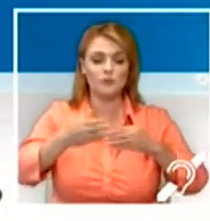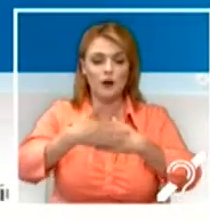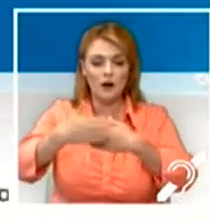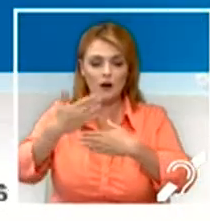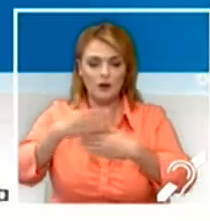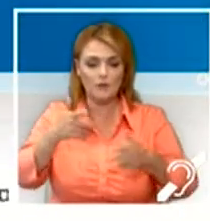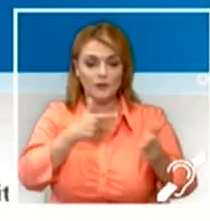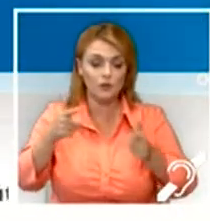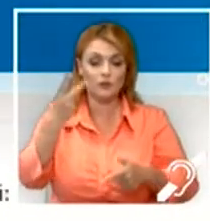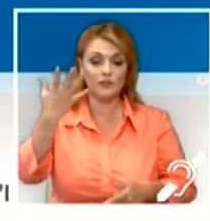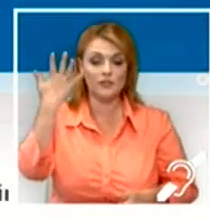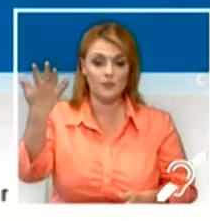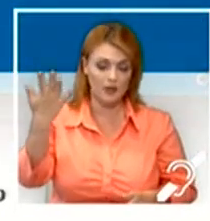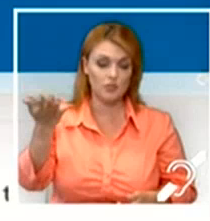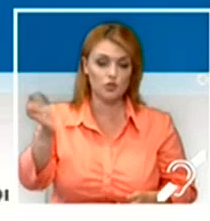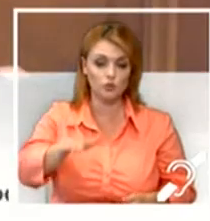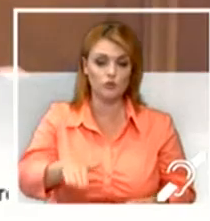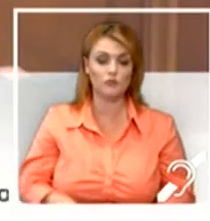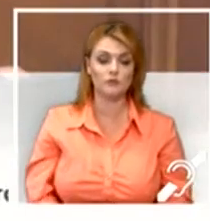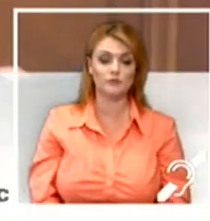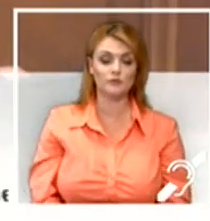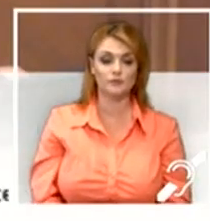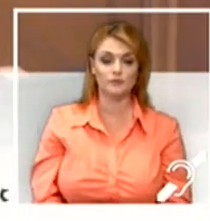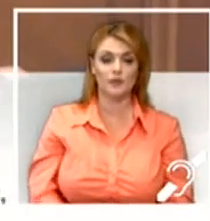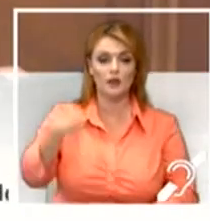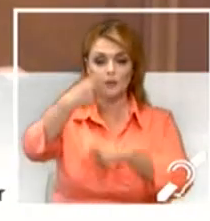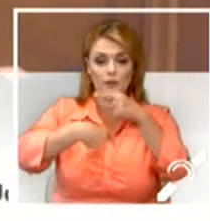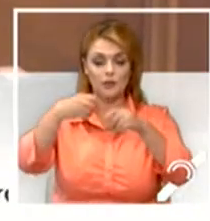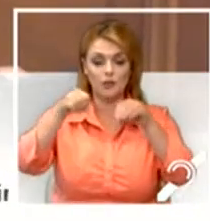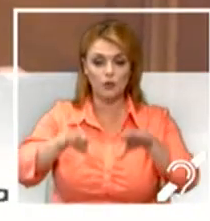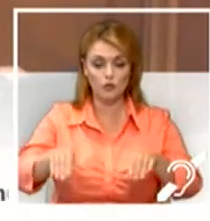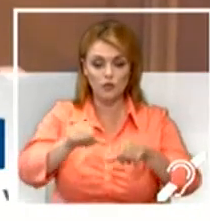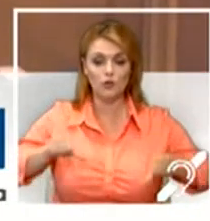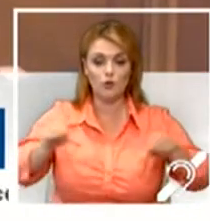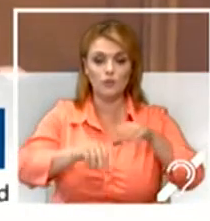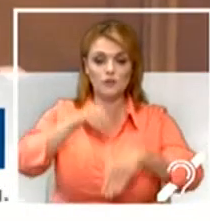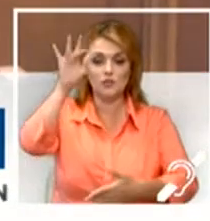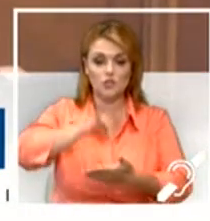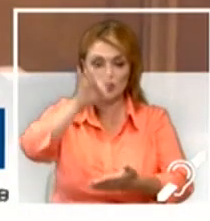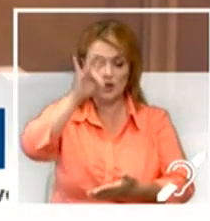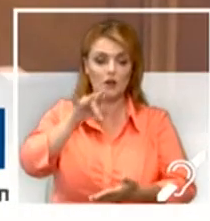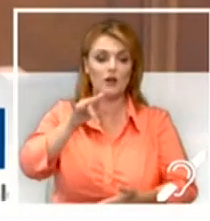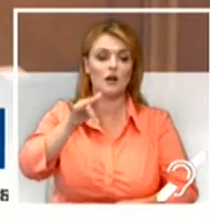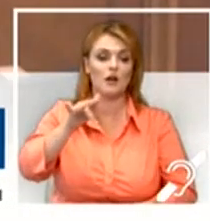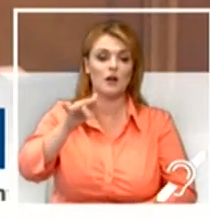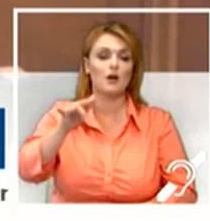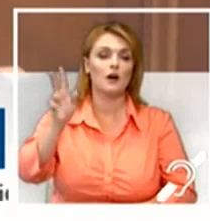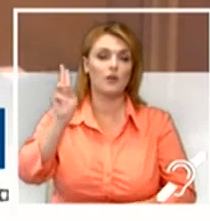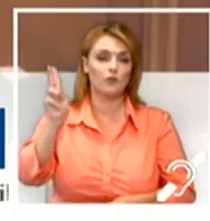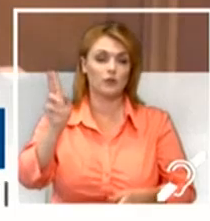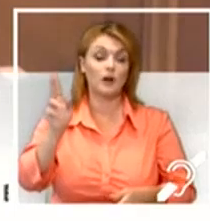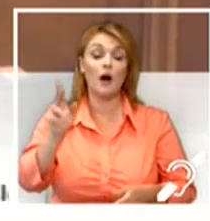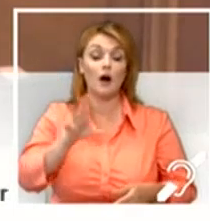cu funcții de răspundere în partidele politice. Prin hotărârile Comisiei Electorale Centrale au fost